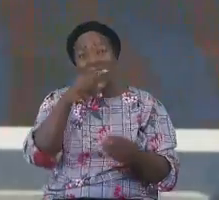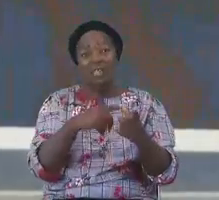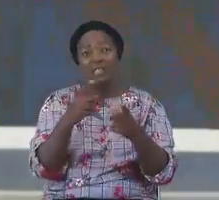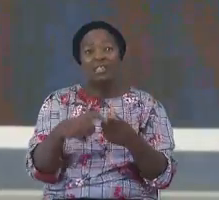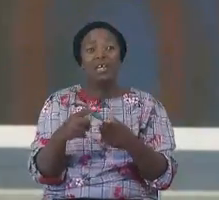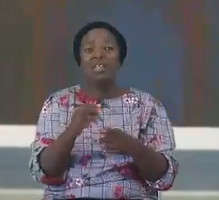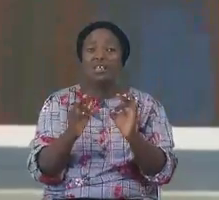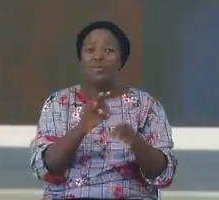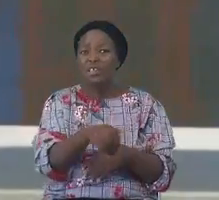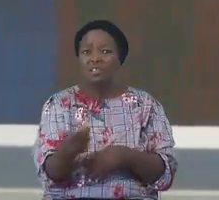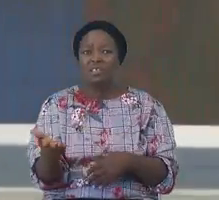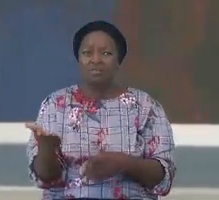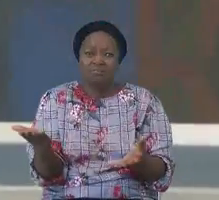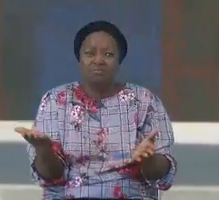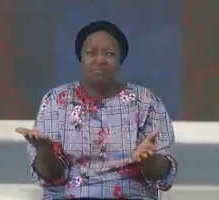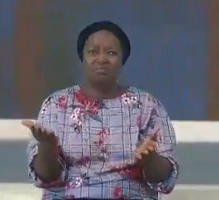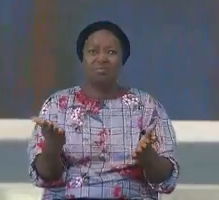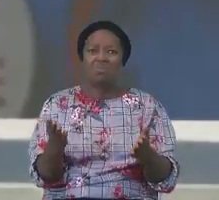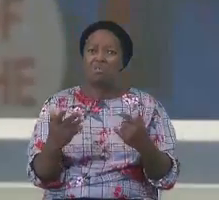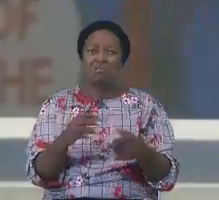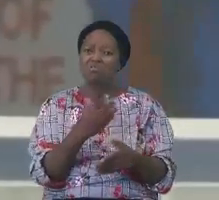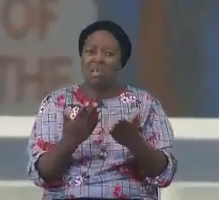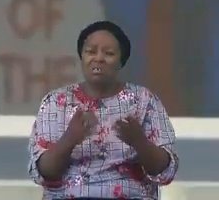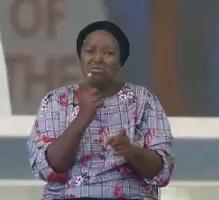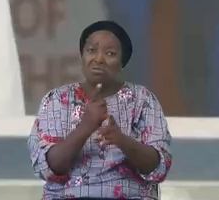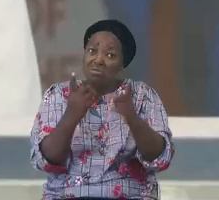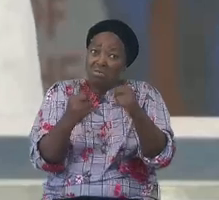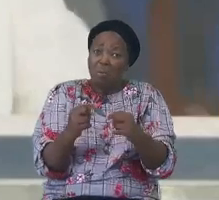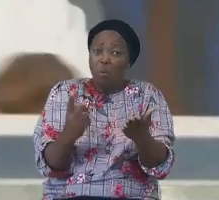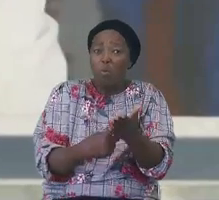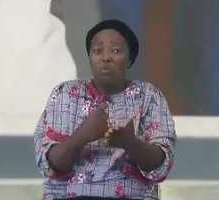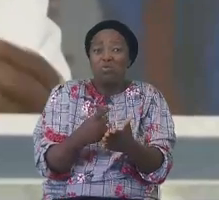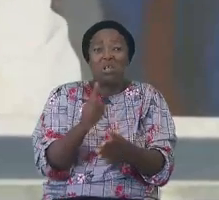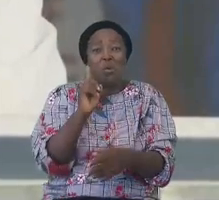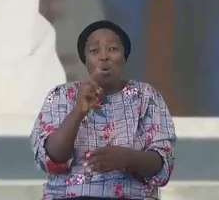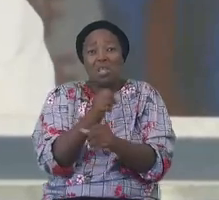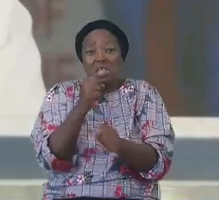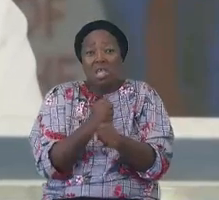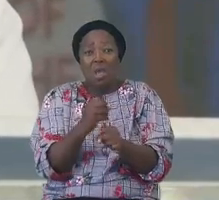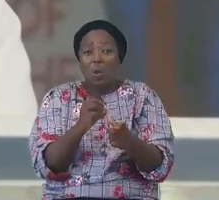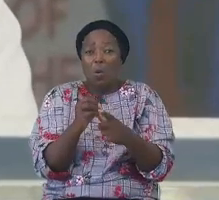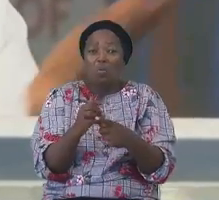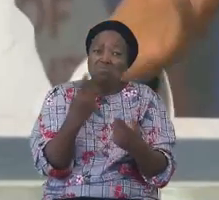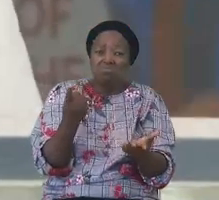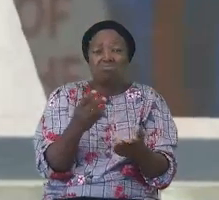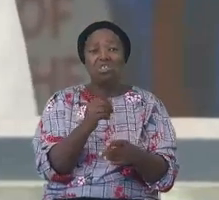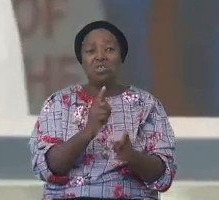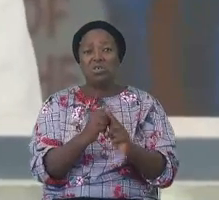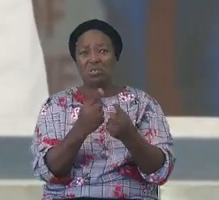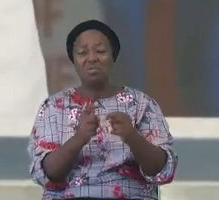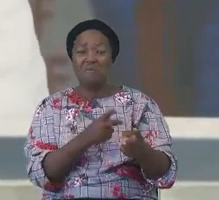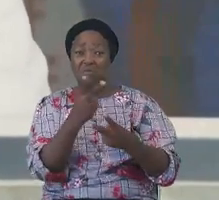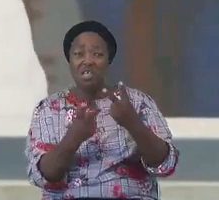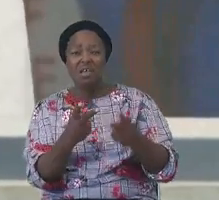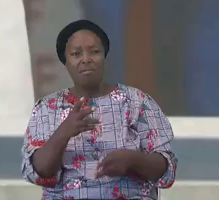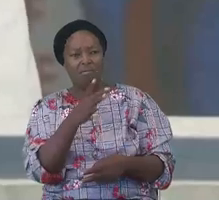mère, ils oublient leur père. C'est quelque chose. Il peut appeler une fois en passant,